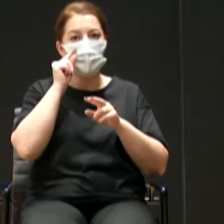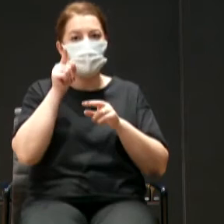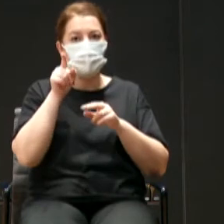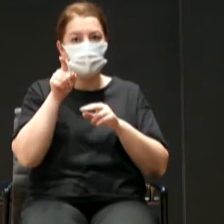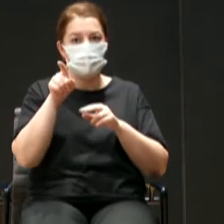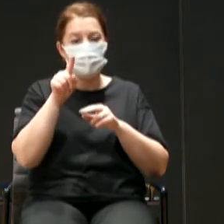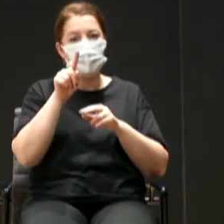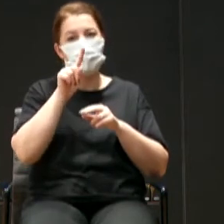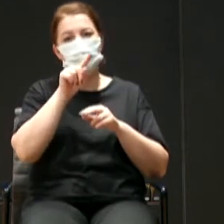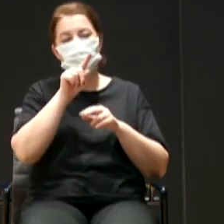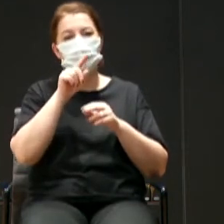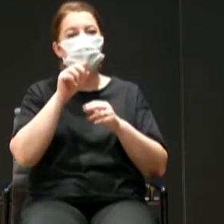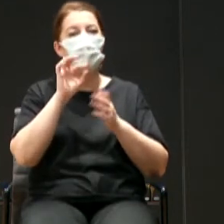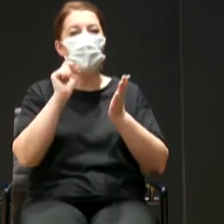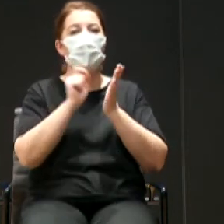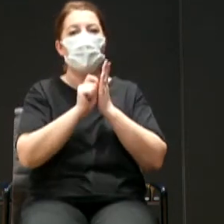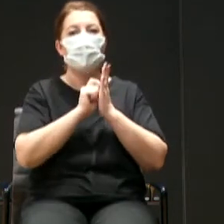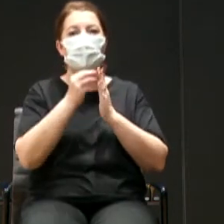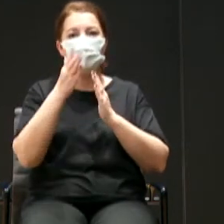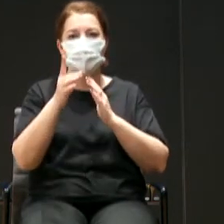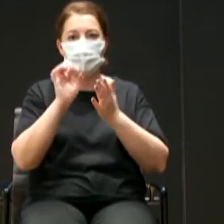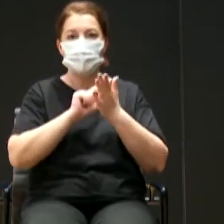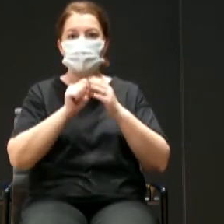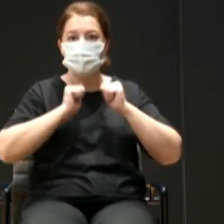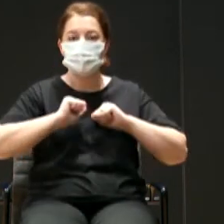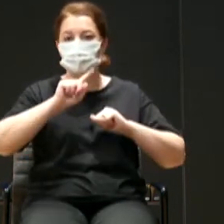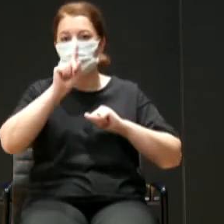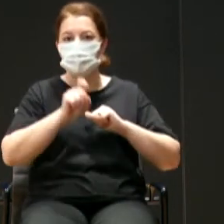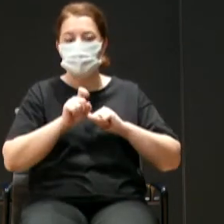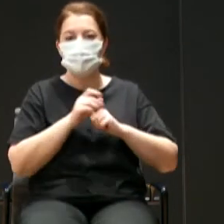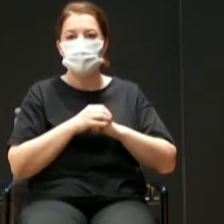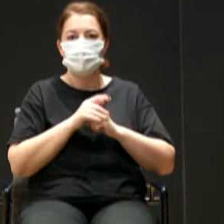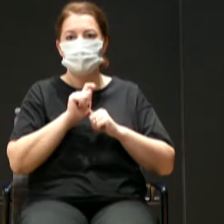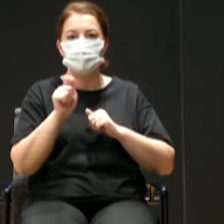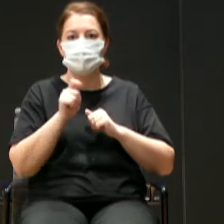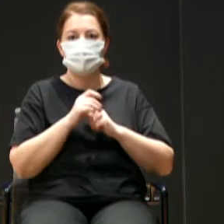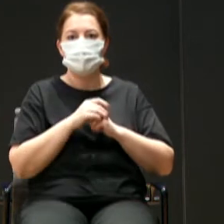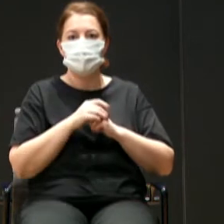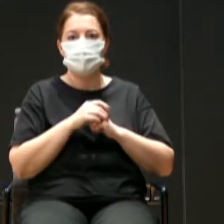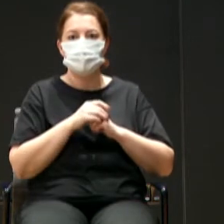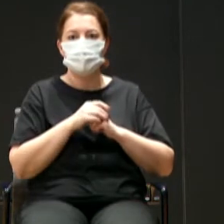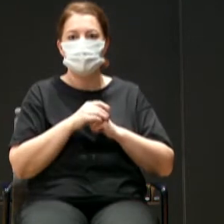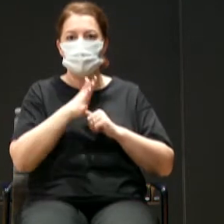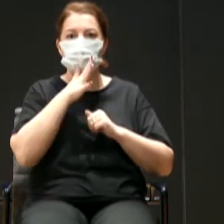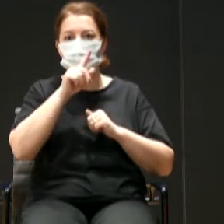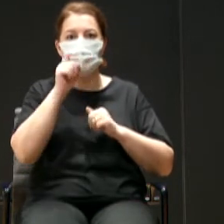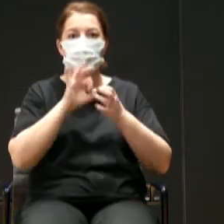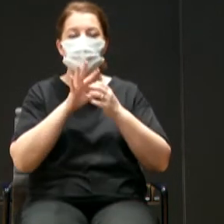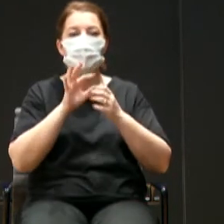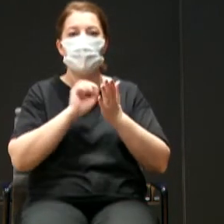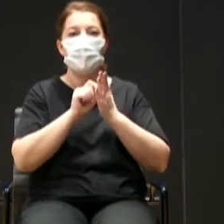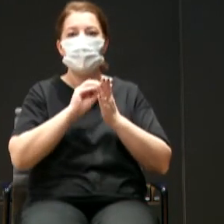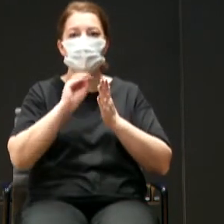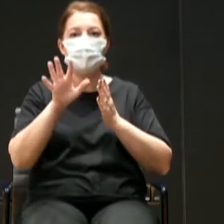grubu olarak bir ödev verdik. Çalıştı mı Sayın Başkan? Dersine çalıştı mı? Biliyor mu ne verdiğimizi?